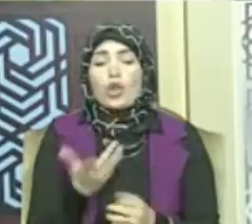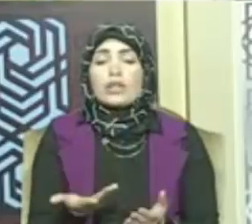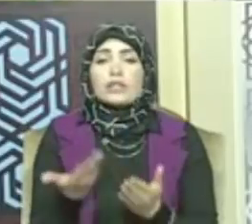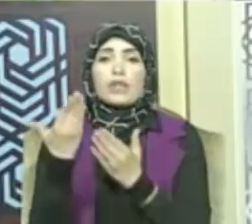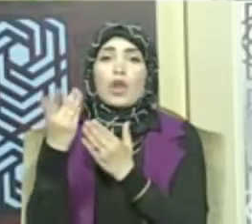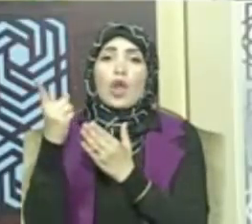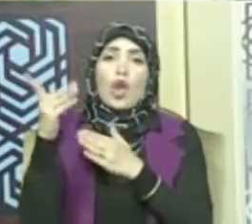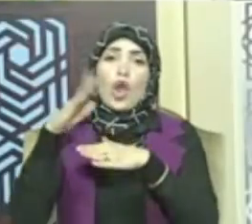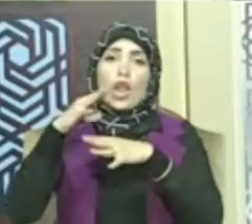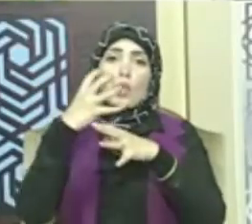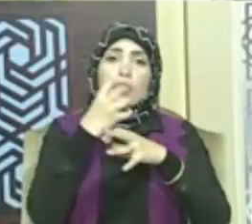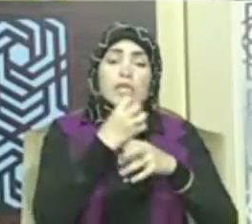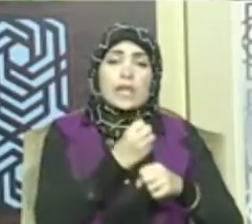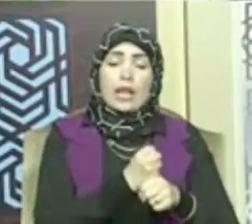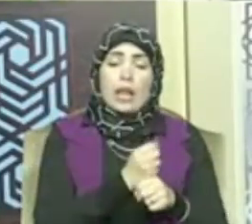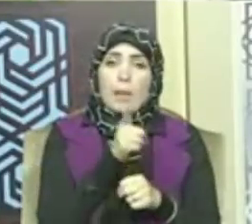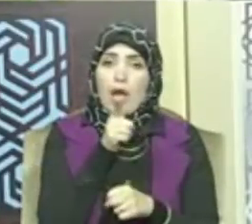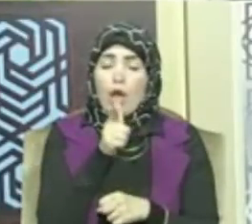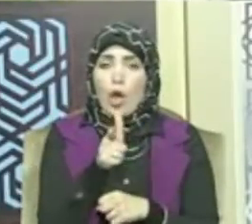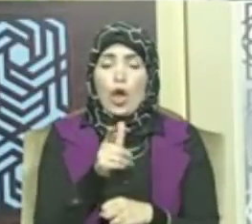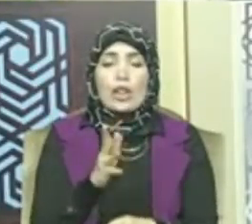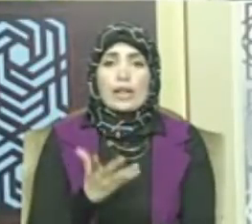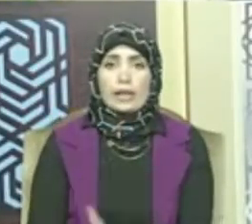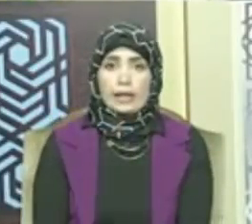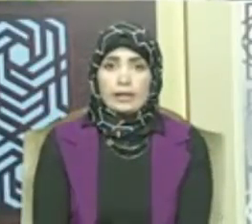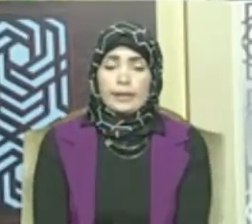صلى الله عليه وسلم